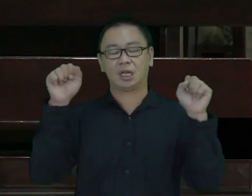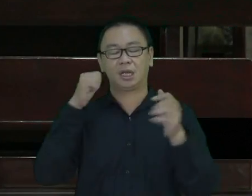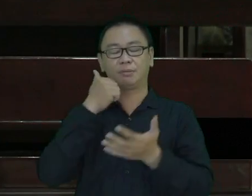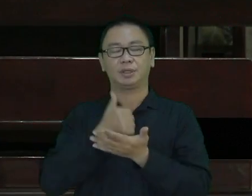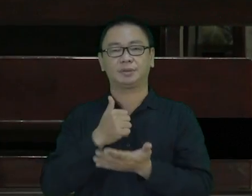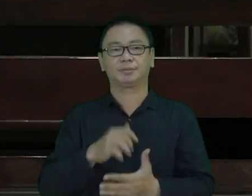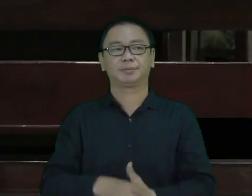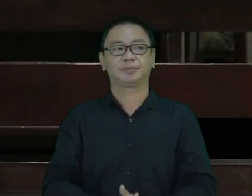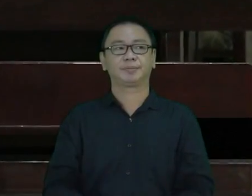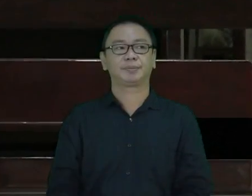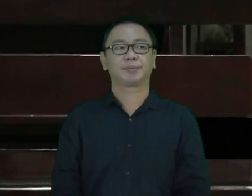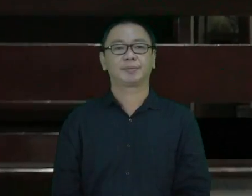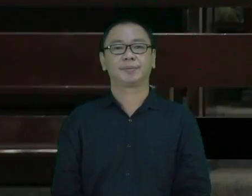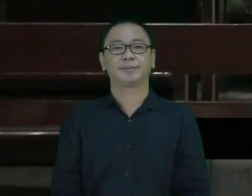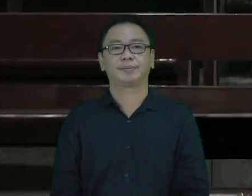untuk duduk kembali.